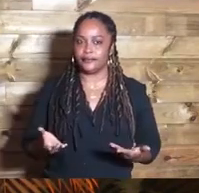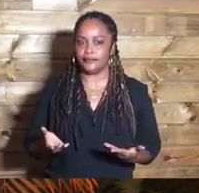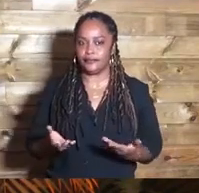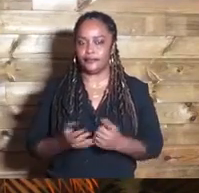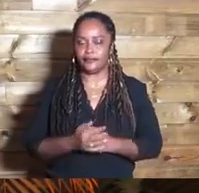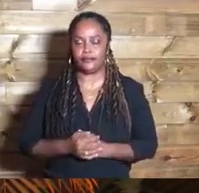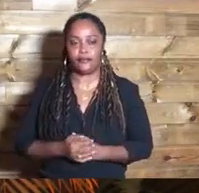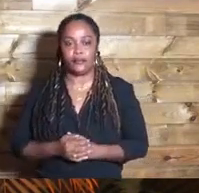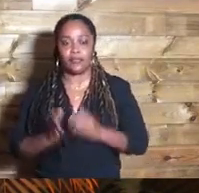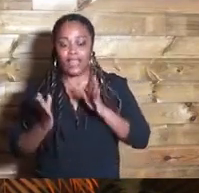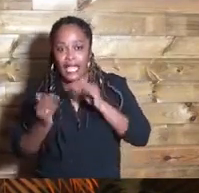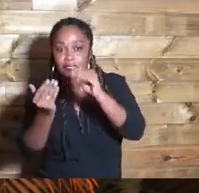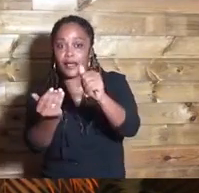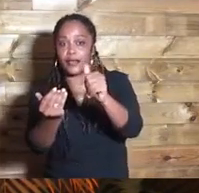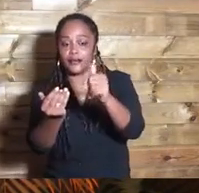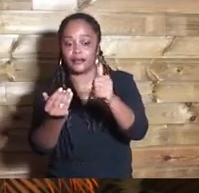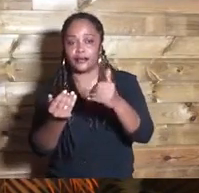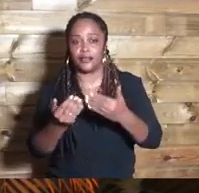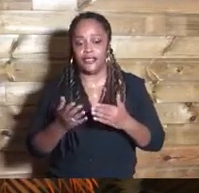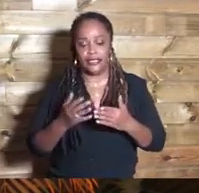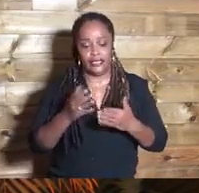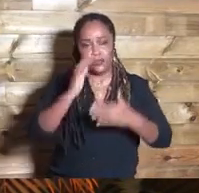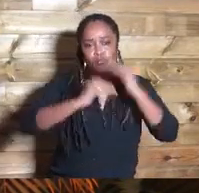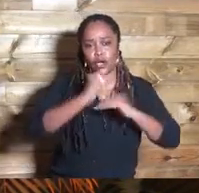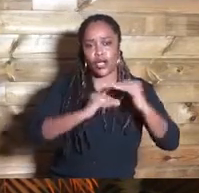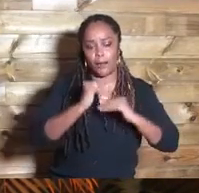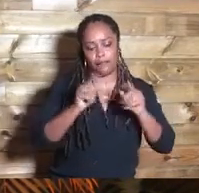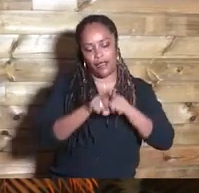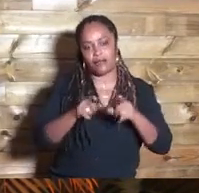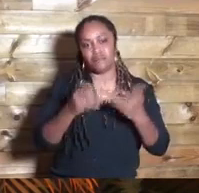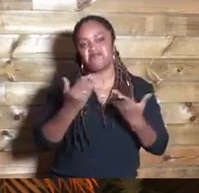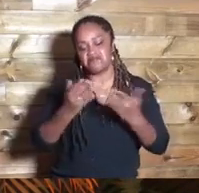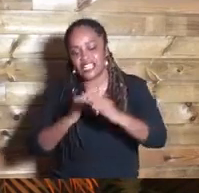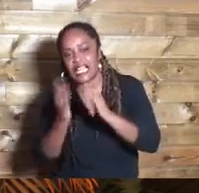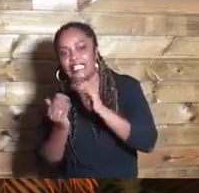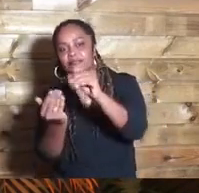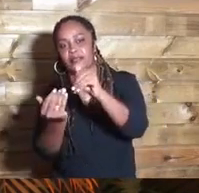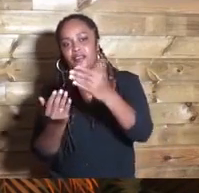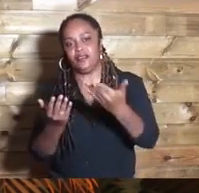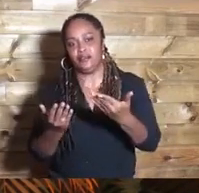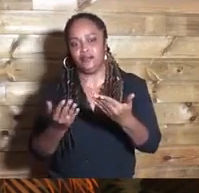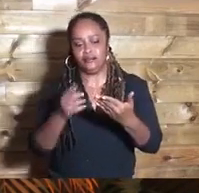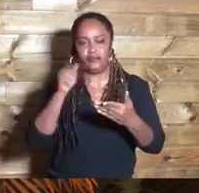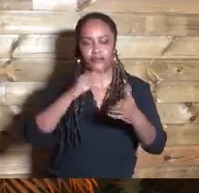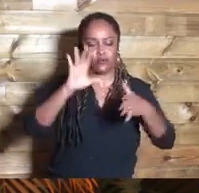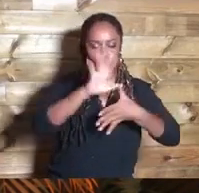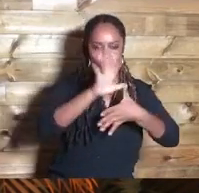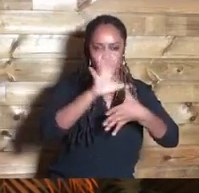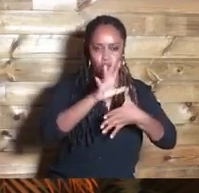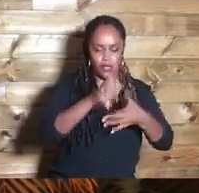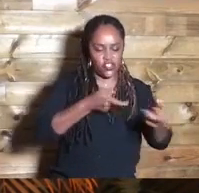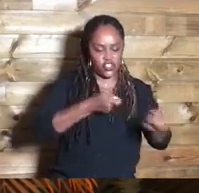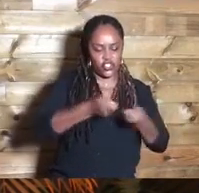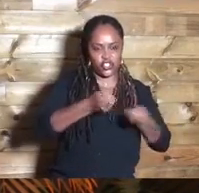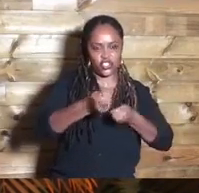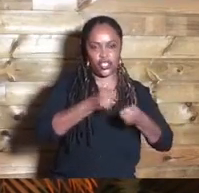À espérer, c'est un programme qui donne à espérer que les Guadeloupéennes et Guadeloupéens peuvent diriger la Guadeloupe dans l'intérêt